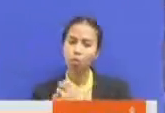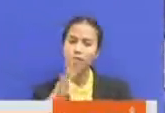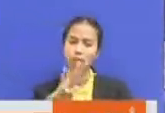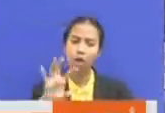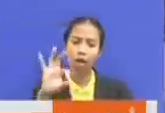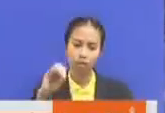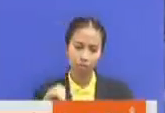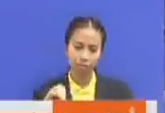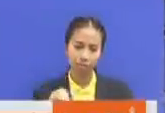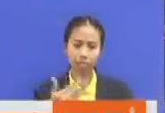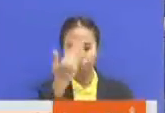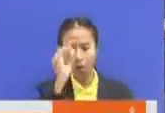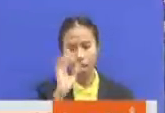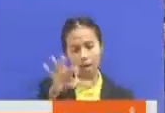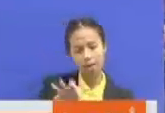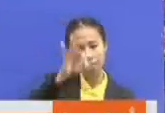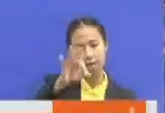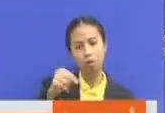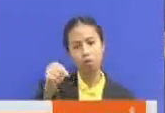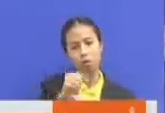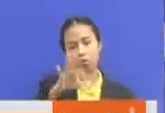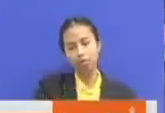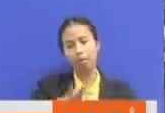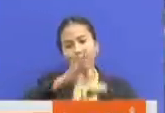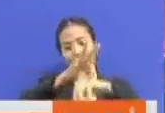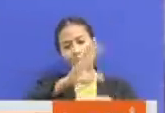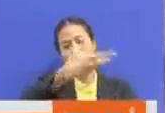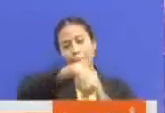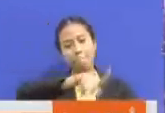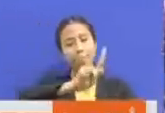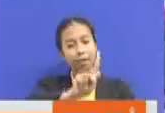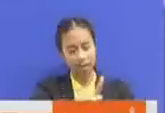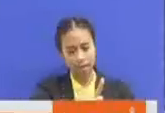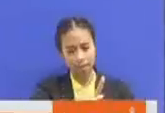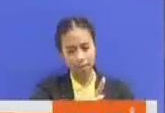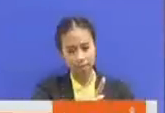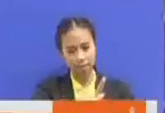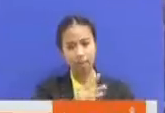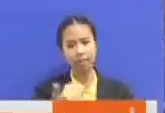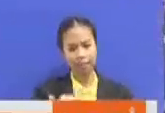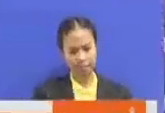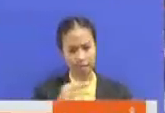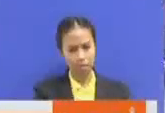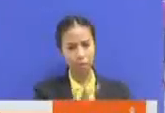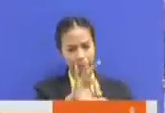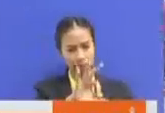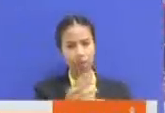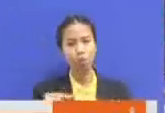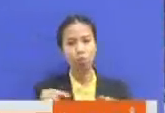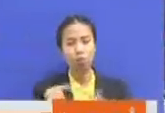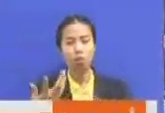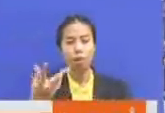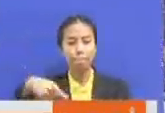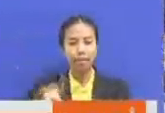มาแข่งขันหรือไม่นะคะซึ่งเบื้องต้นมาทางสะพานนั้นก็ประเมินนะคะเวลาไว้ที่ไม่ต่ำกว่า 6ชั่วโมงค่ะ